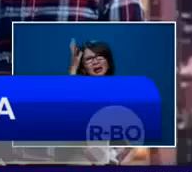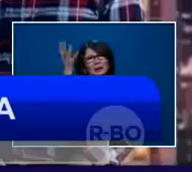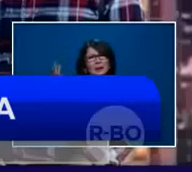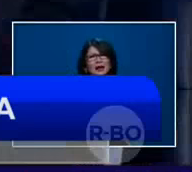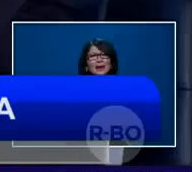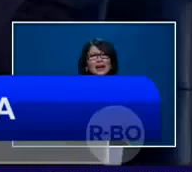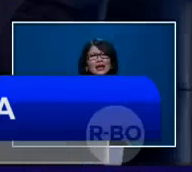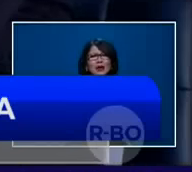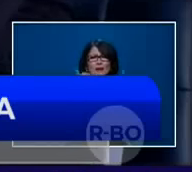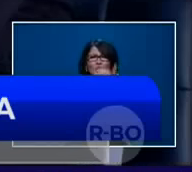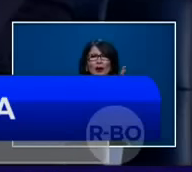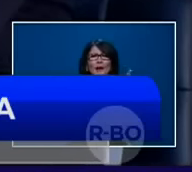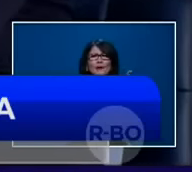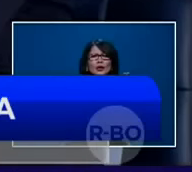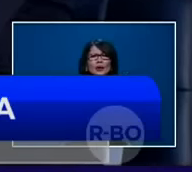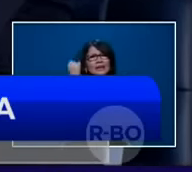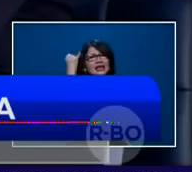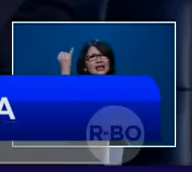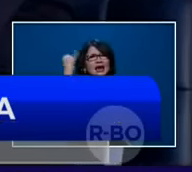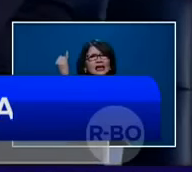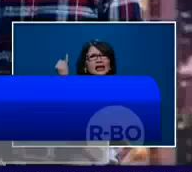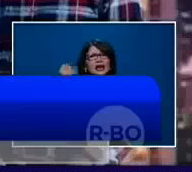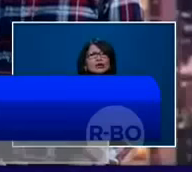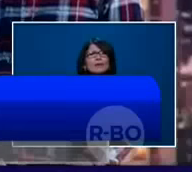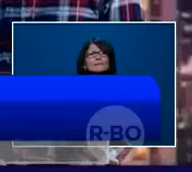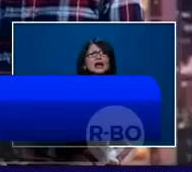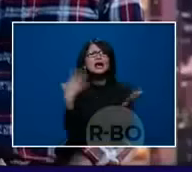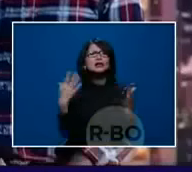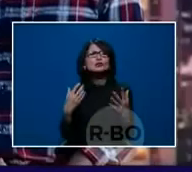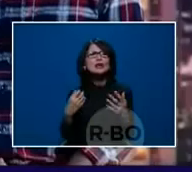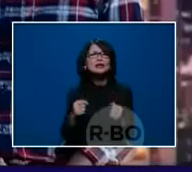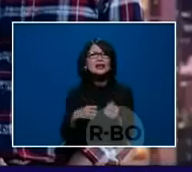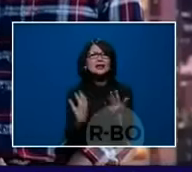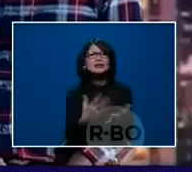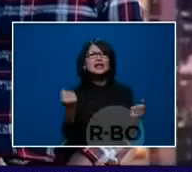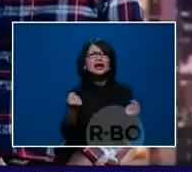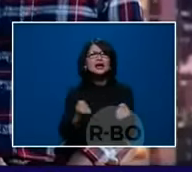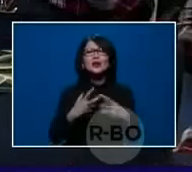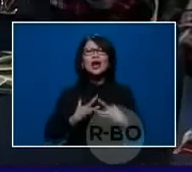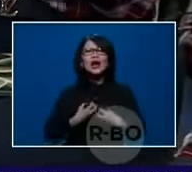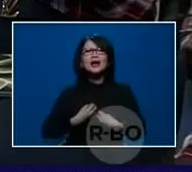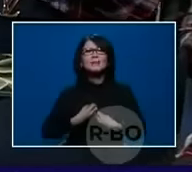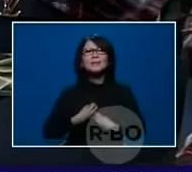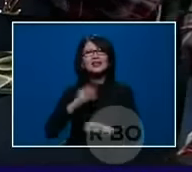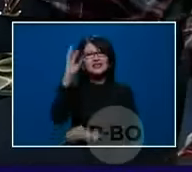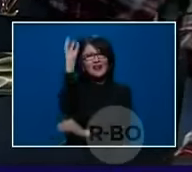ide- yang sebetnya bertentangan dengan aturan dan lebih byak mengop kami bolakbalik namaak